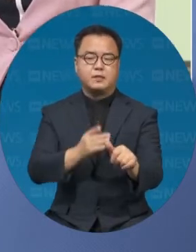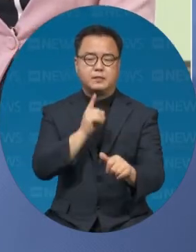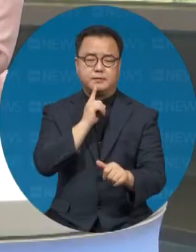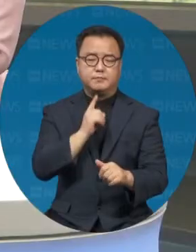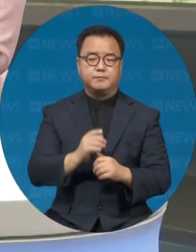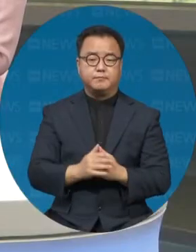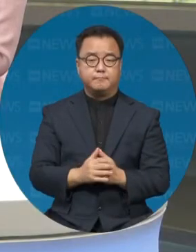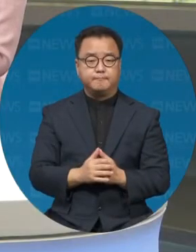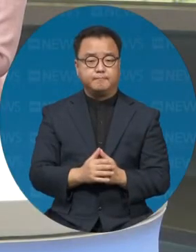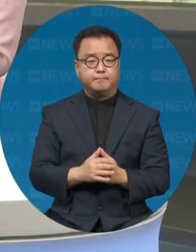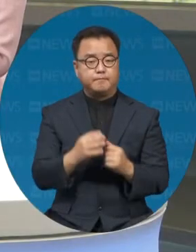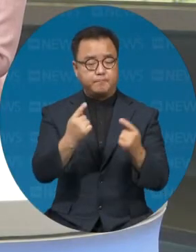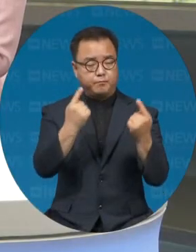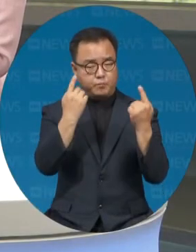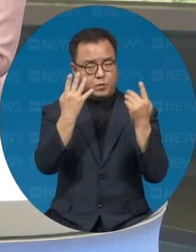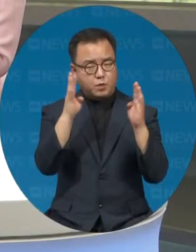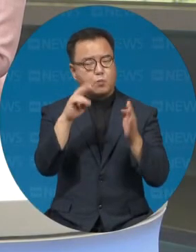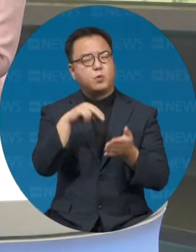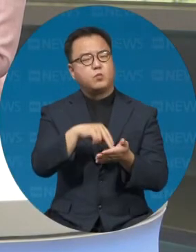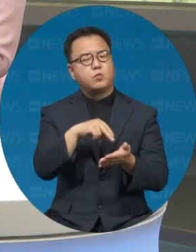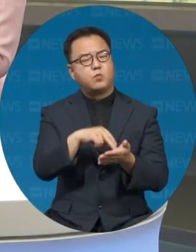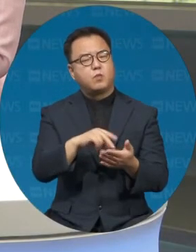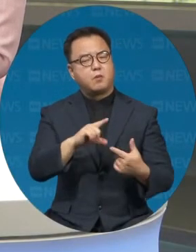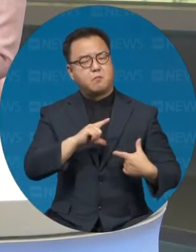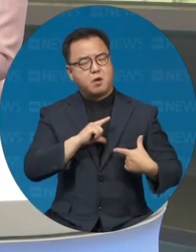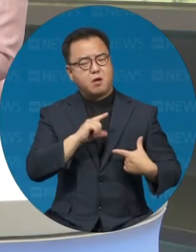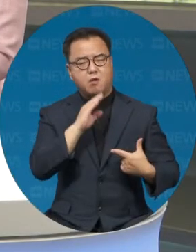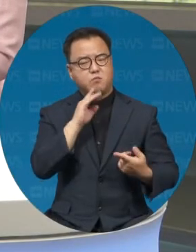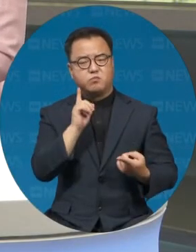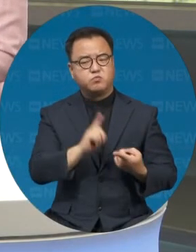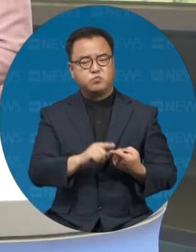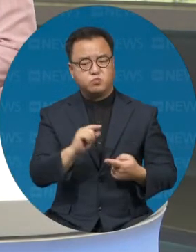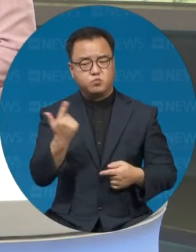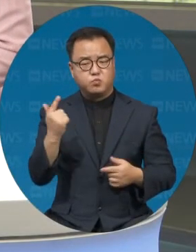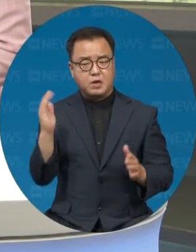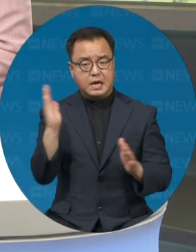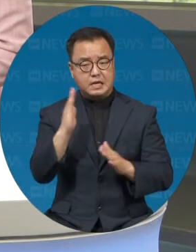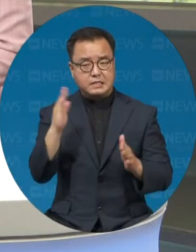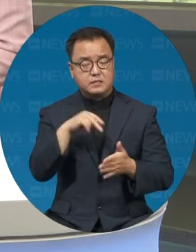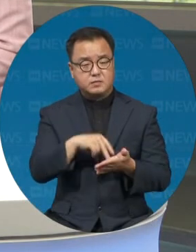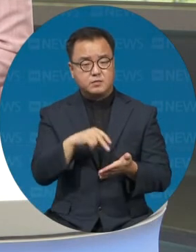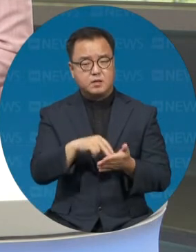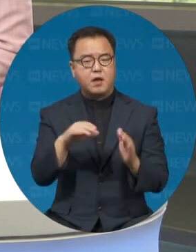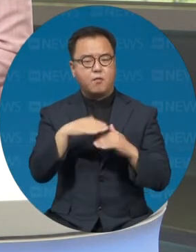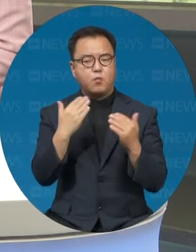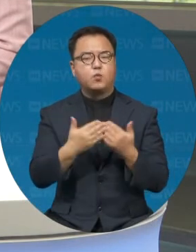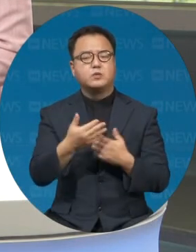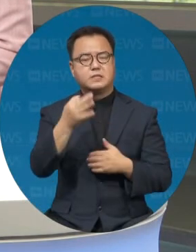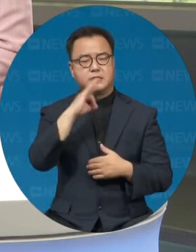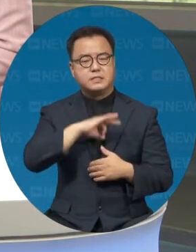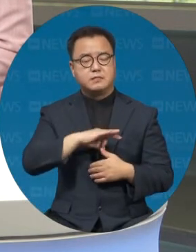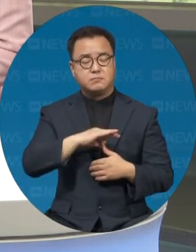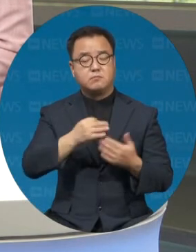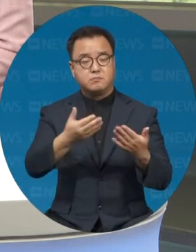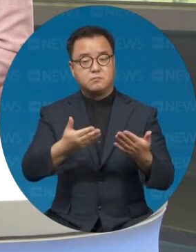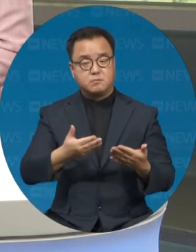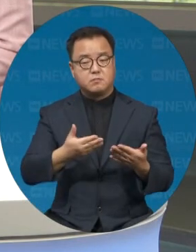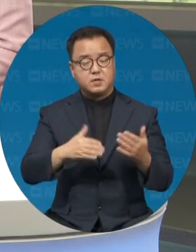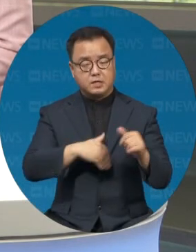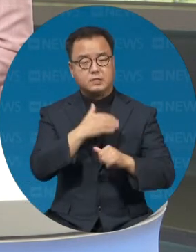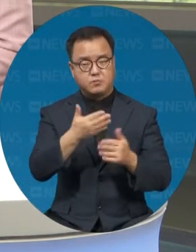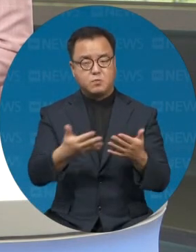일단은 모 대학 입장에서는 불명예스럽게 않게 그리고 학생 입장에서는 또 그런 모든 도 이익을 받을 수 있겠죠 결과가 흘러 갔으면